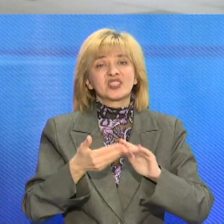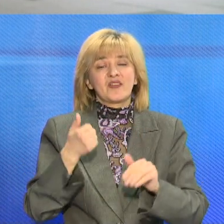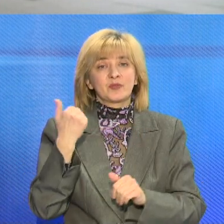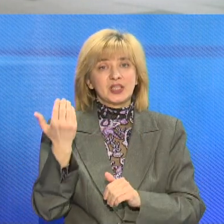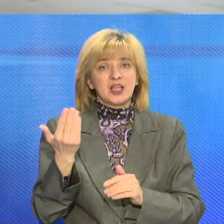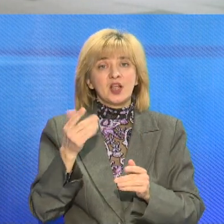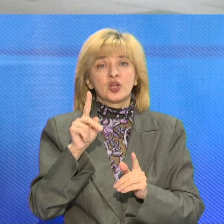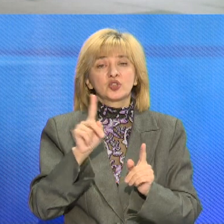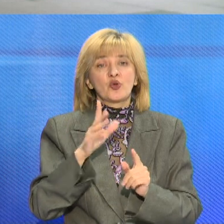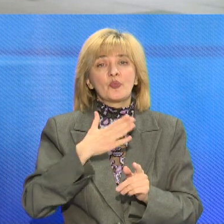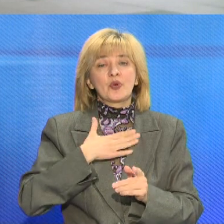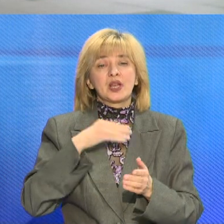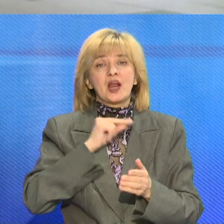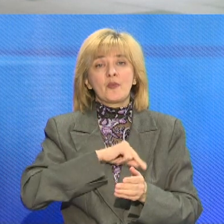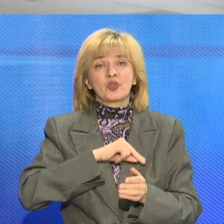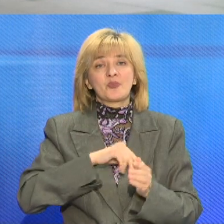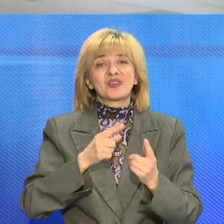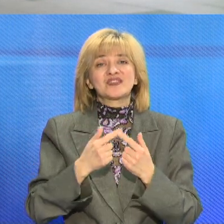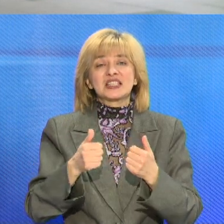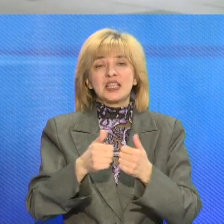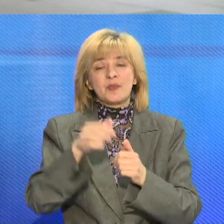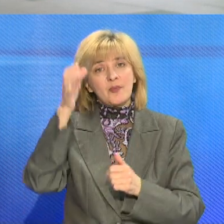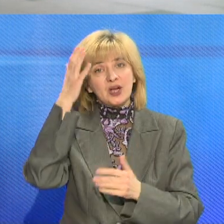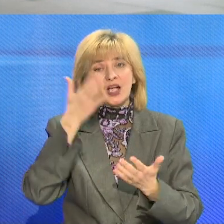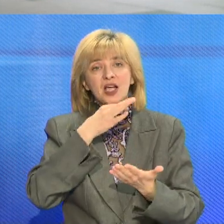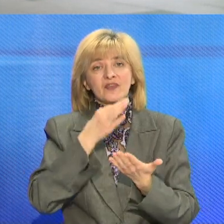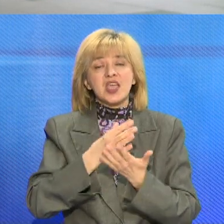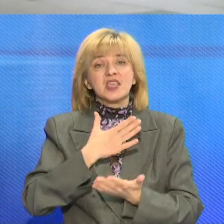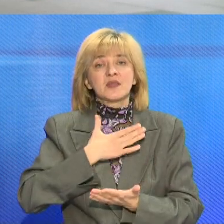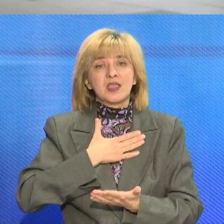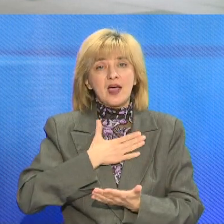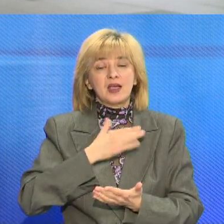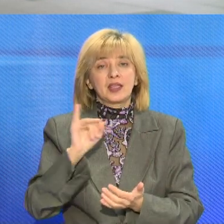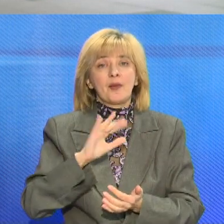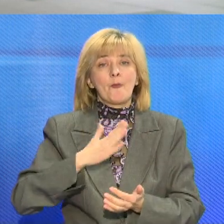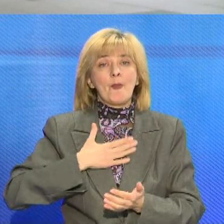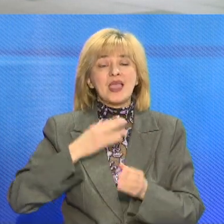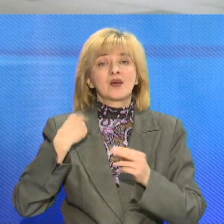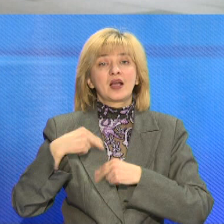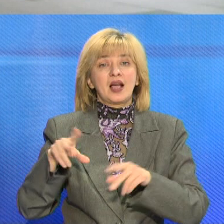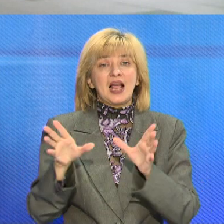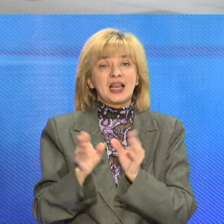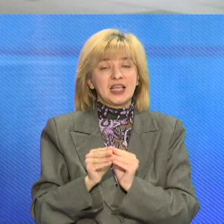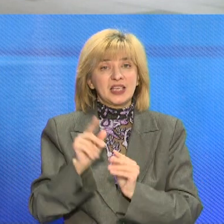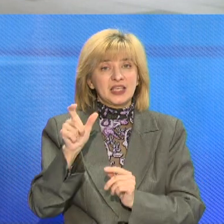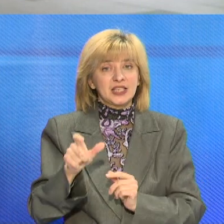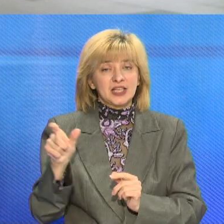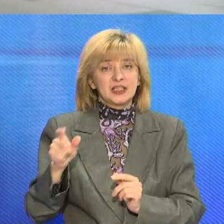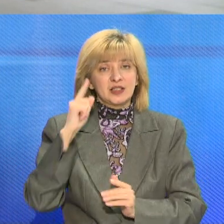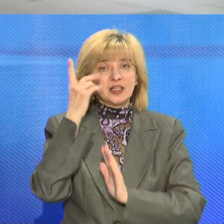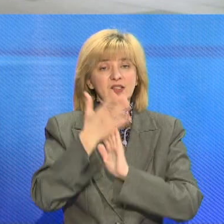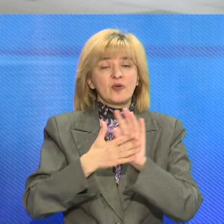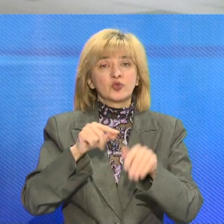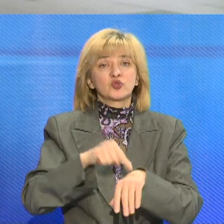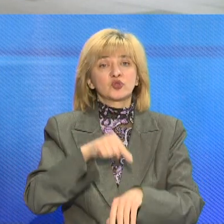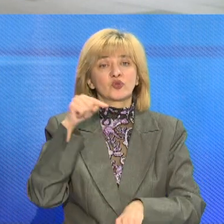системе образования, какая ответственность, то, конечно, я и мои коллеги осознаем чувство сопричастности, во-первых, к этому событию.